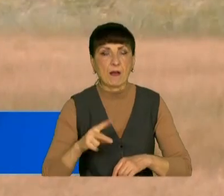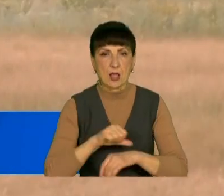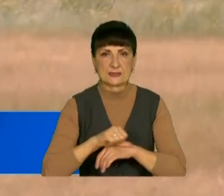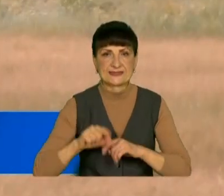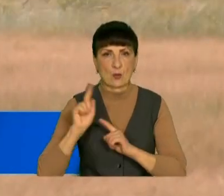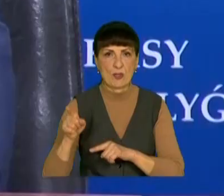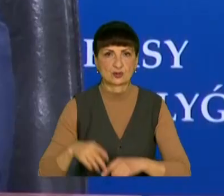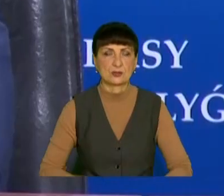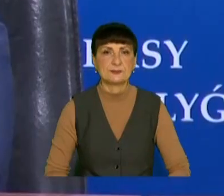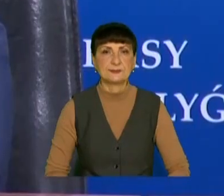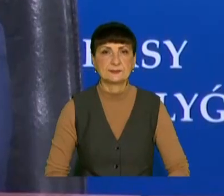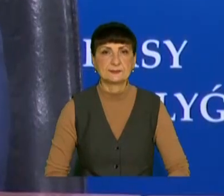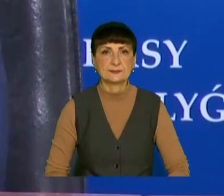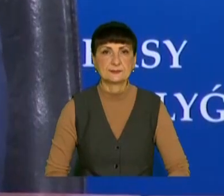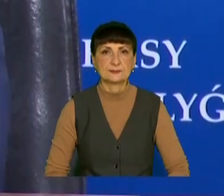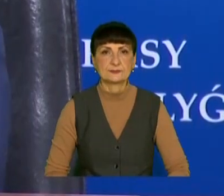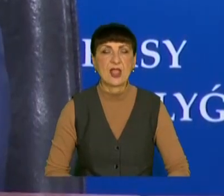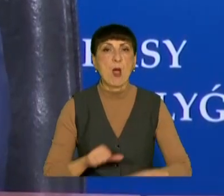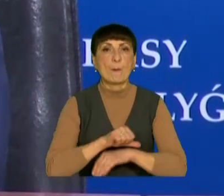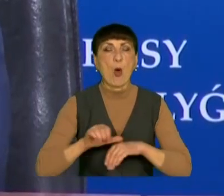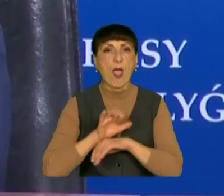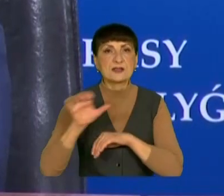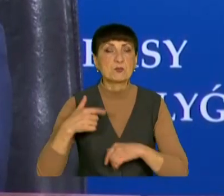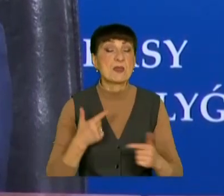рынок. По экспорту сегодня мы не